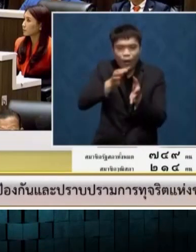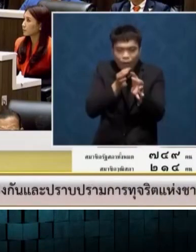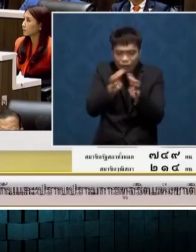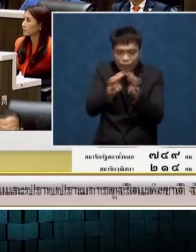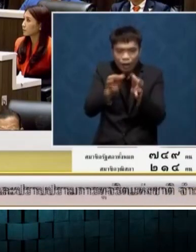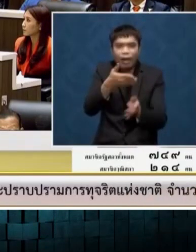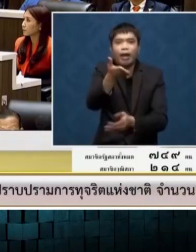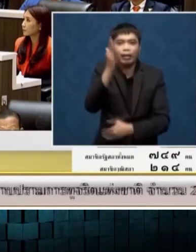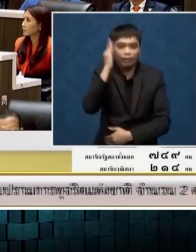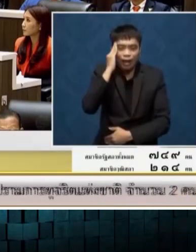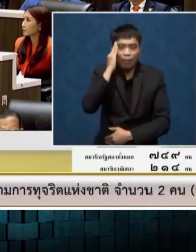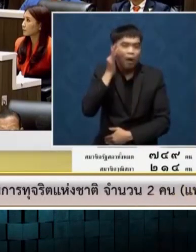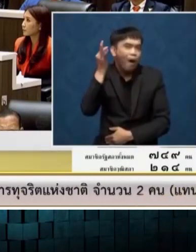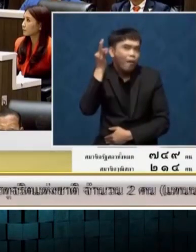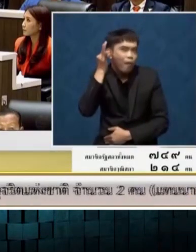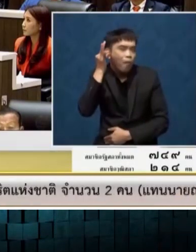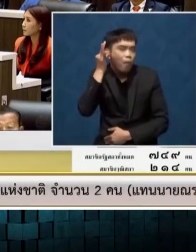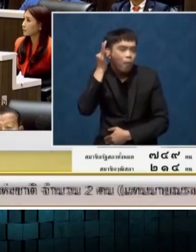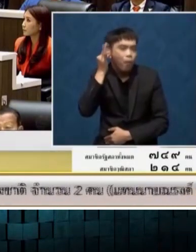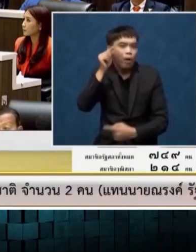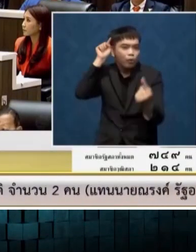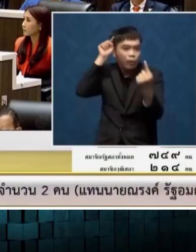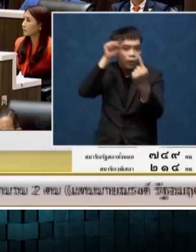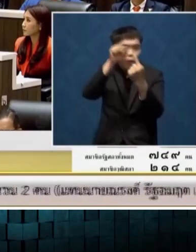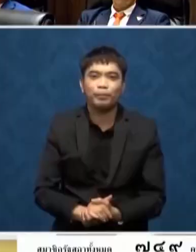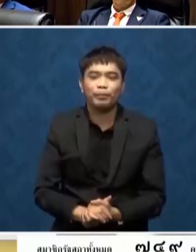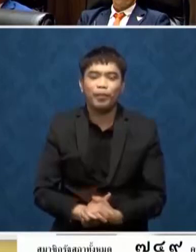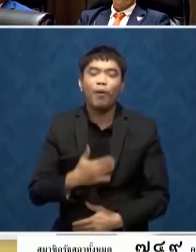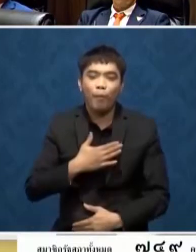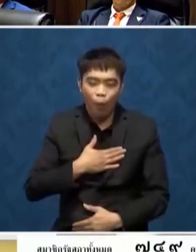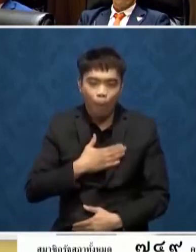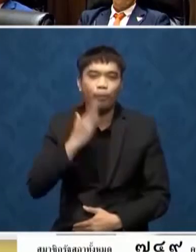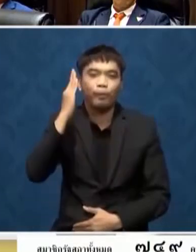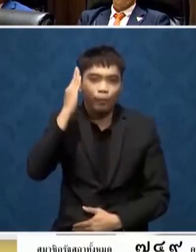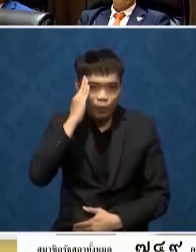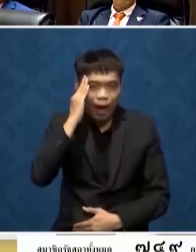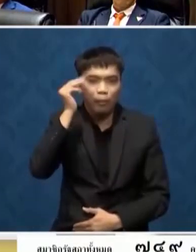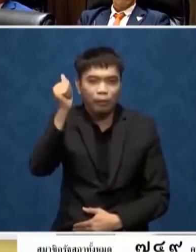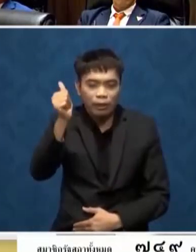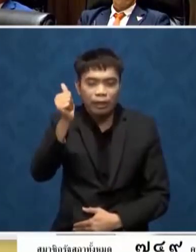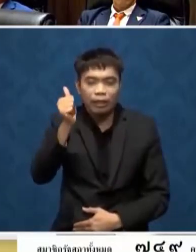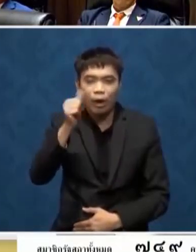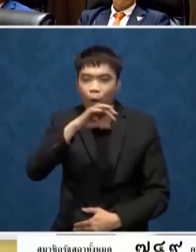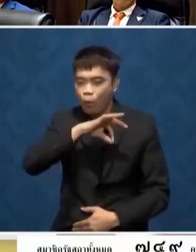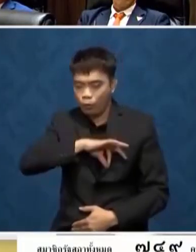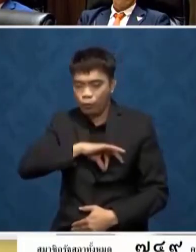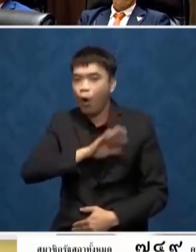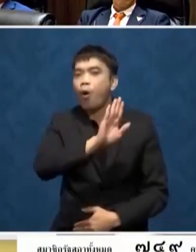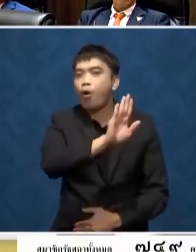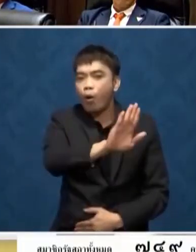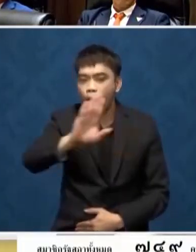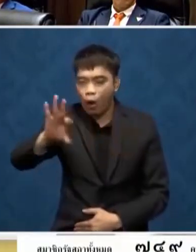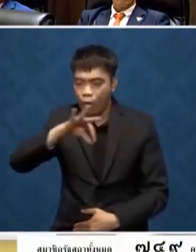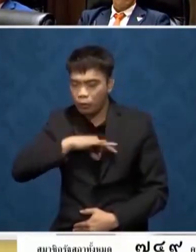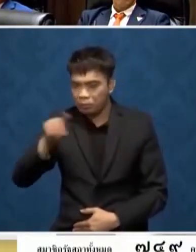พรรคก้าวไกลไปฟังเสียงคุณพิทาในช่วงนี้หน่อยครับผมทราบดีว่าท่านยังมีความครางแรง